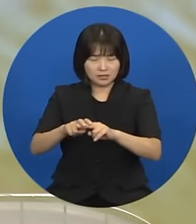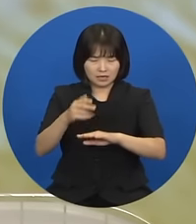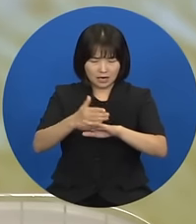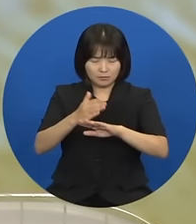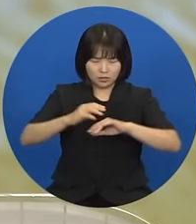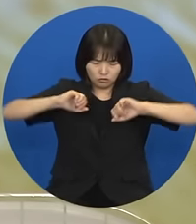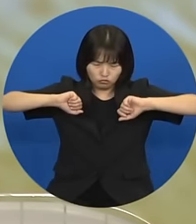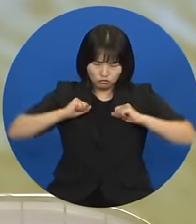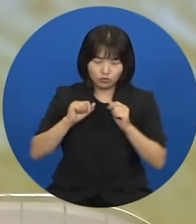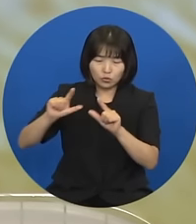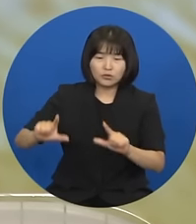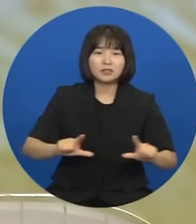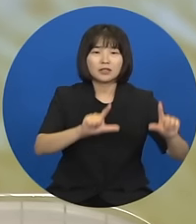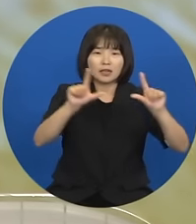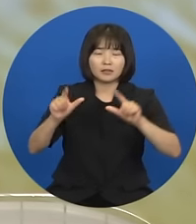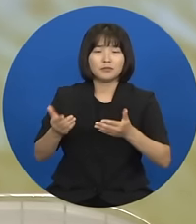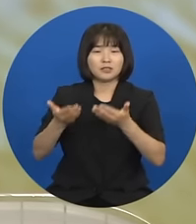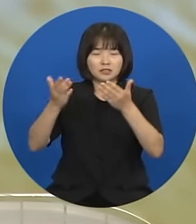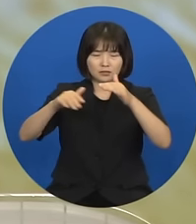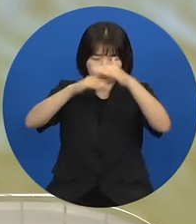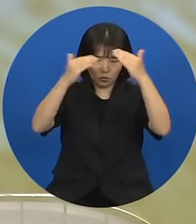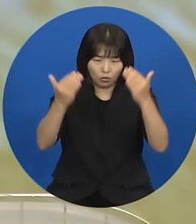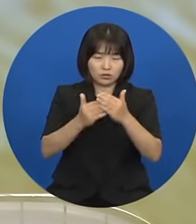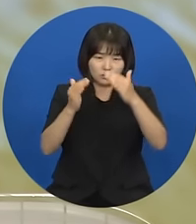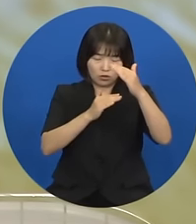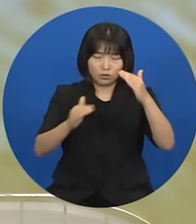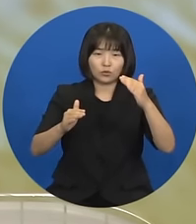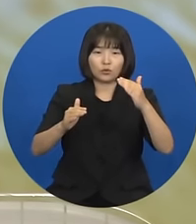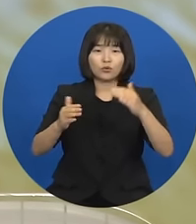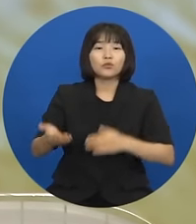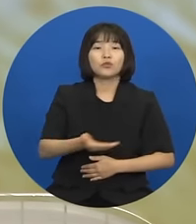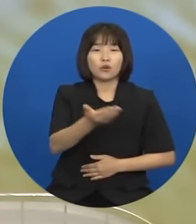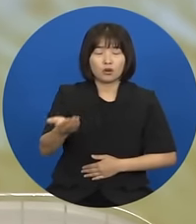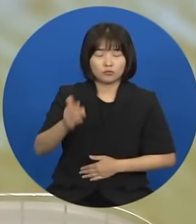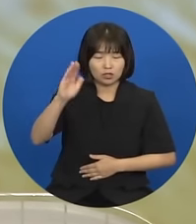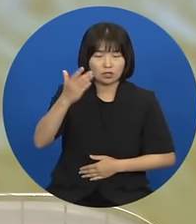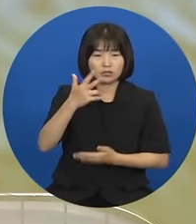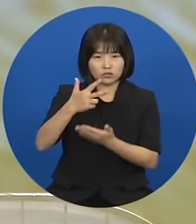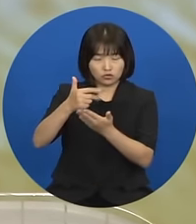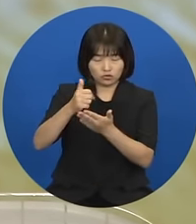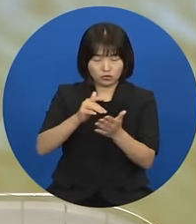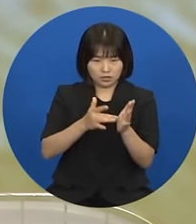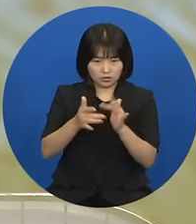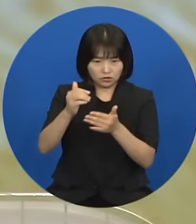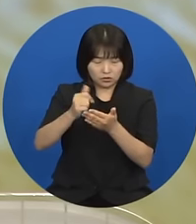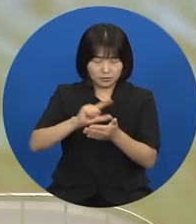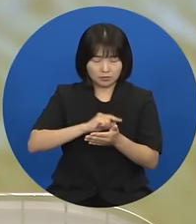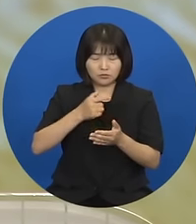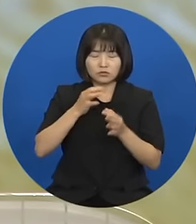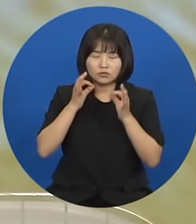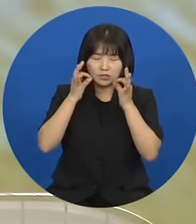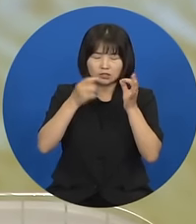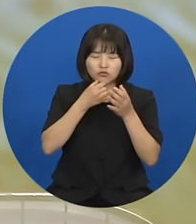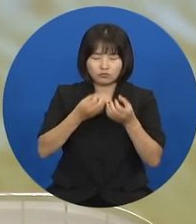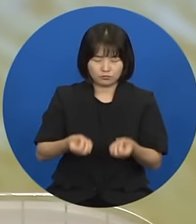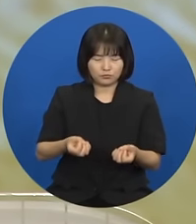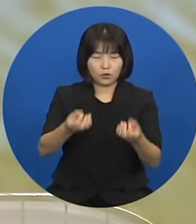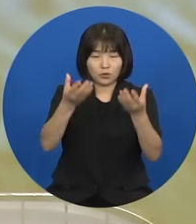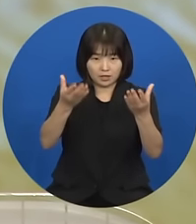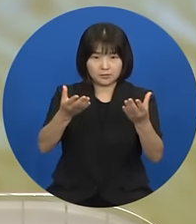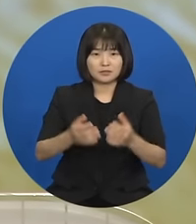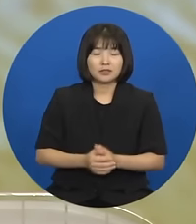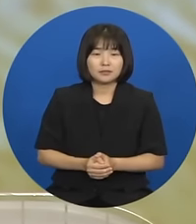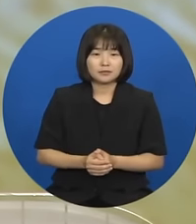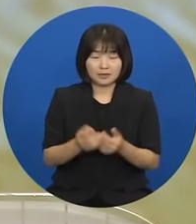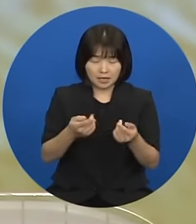순종의 삶으로 나아가는 우리 모든 성도님들 되시기를 주 예수님의 이름으로 간절히 축복합니다. 이 시간